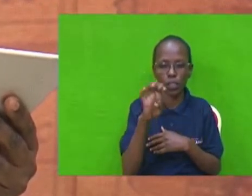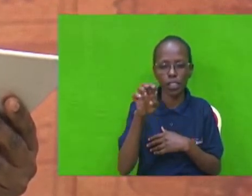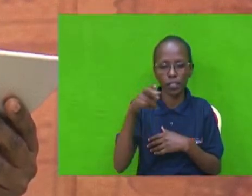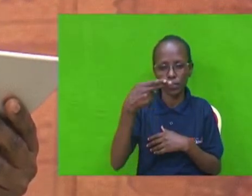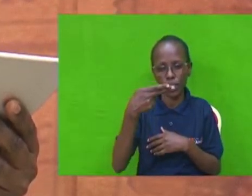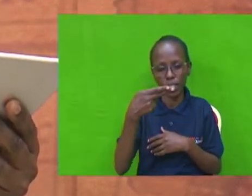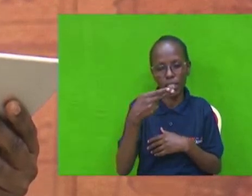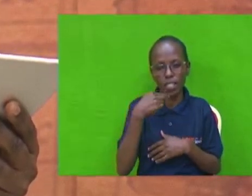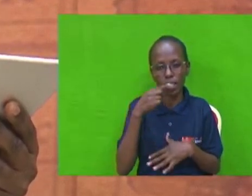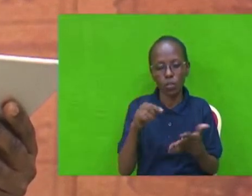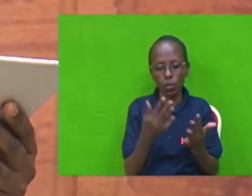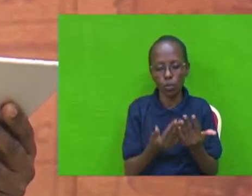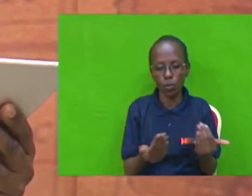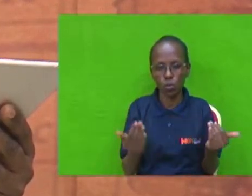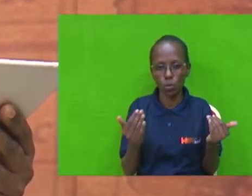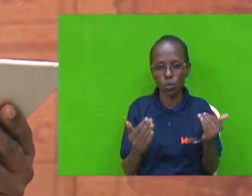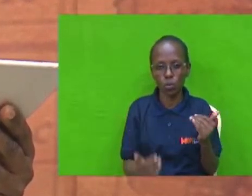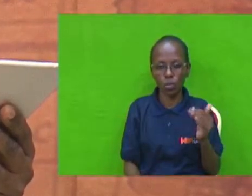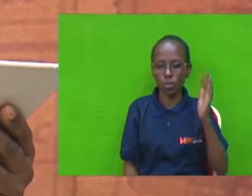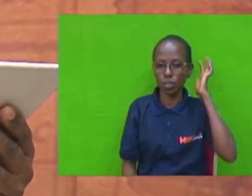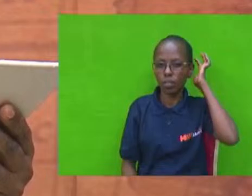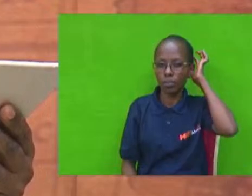Akasema watoto walikuwa